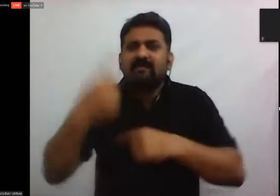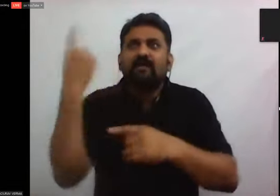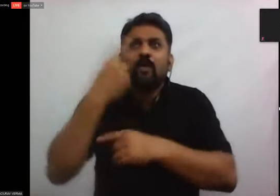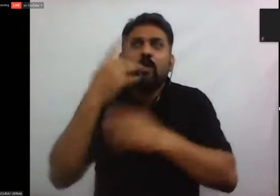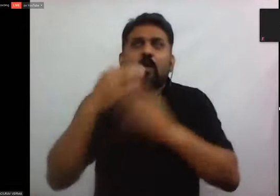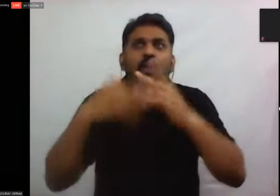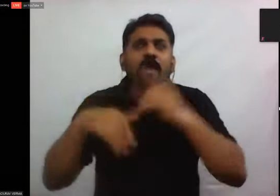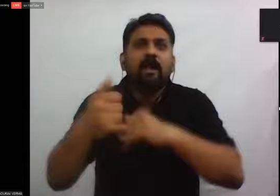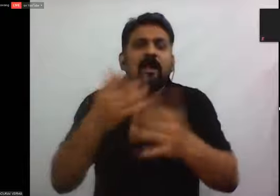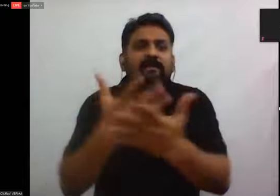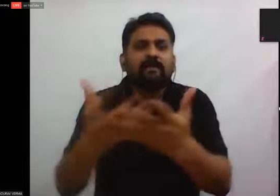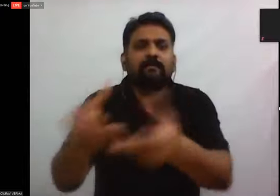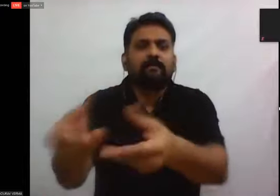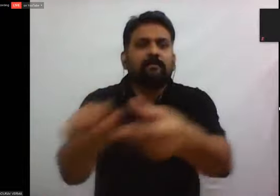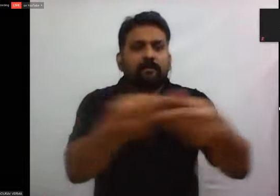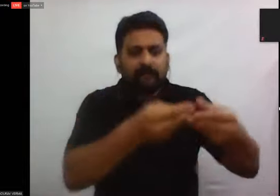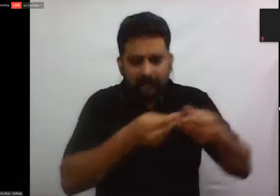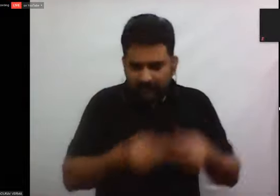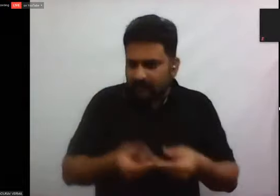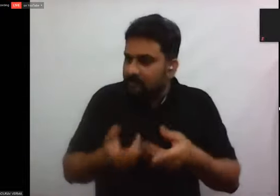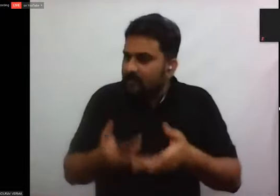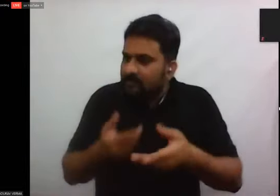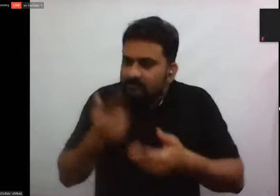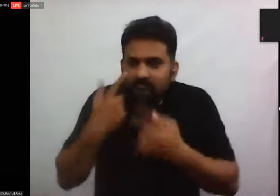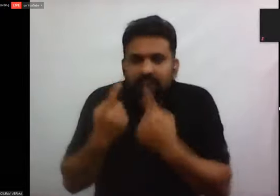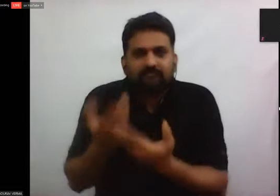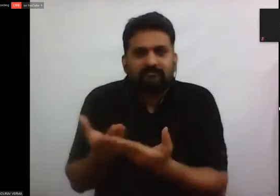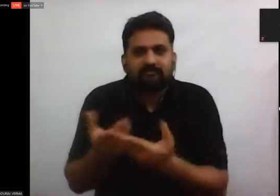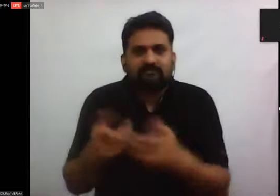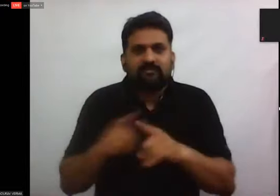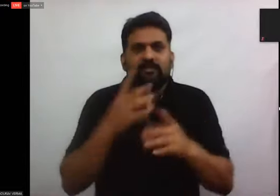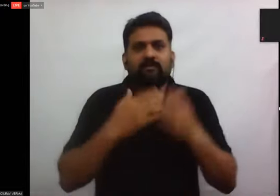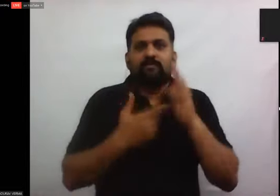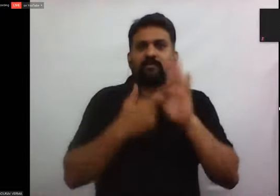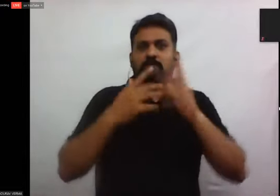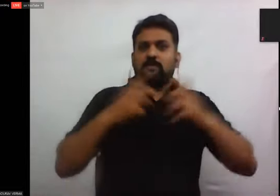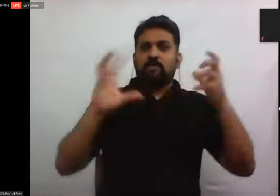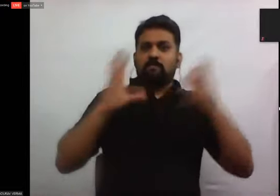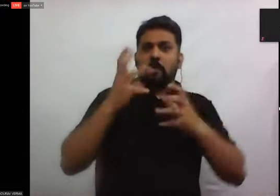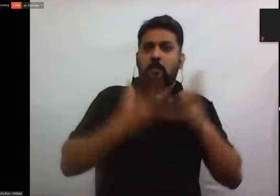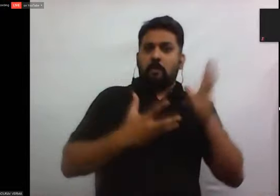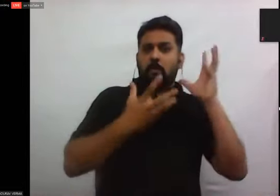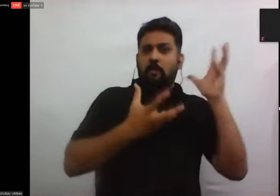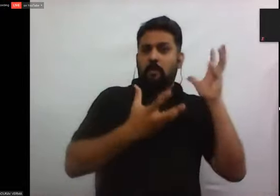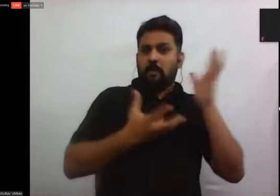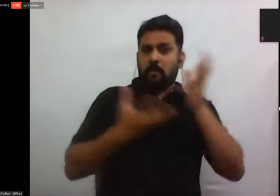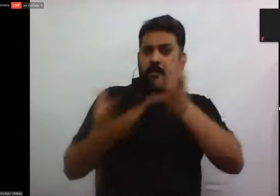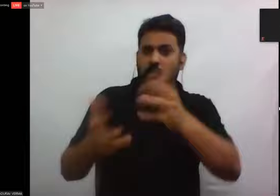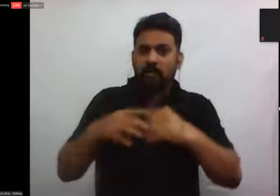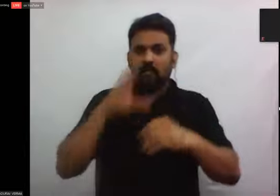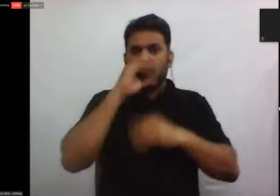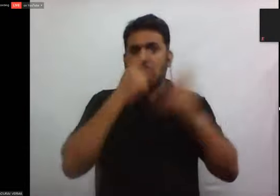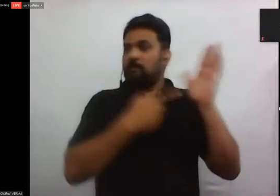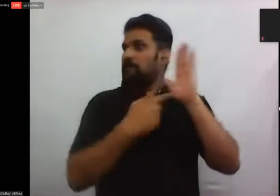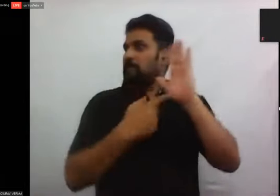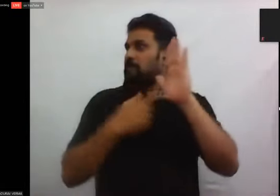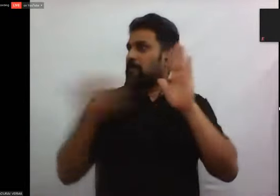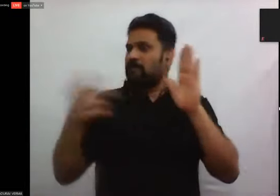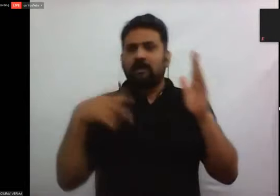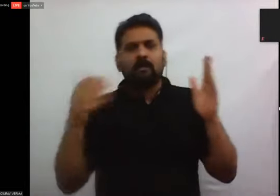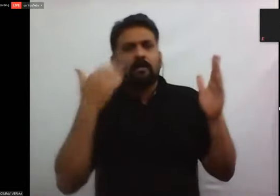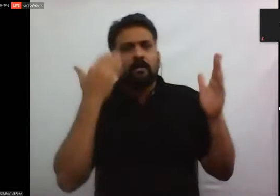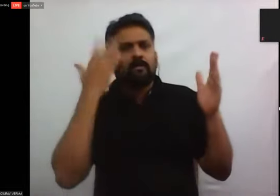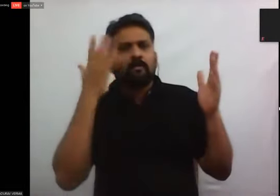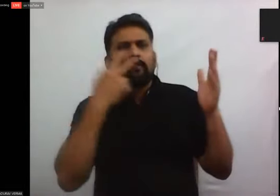उस हिसाब से उसको असेस करना पड़ेगा. नॉट यू नो शो हिम अ बिग बॉल और अ कार्टून कैरेक्टर विच द चाइल्ड डजंट